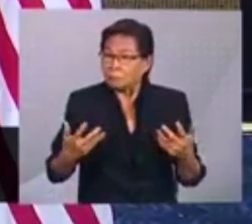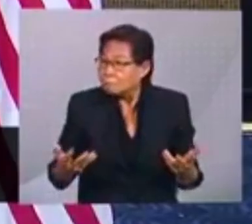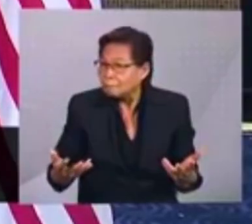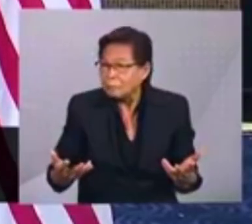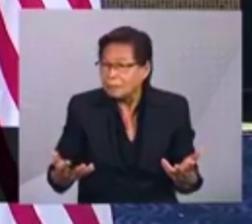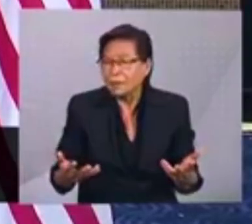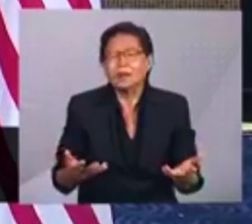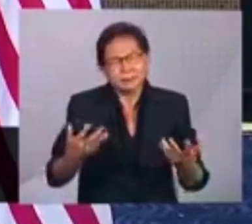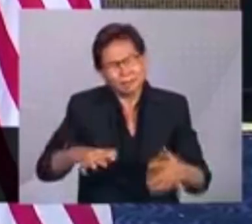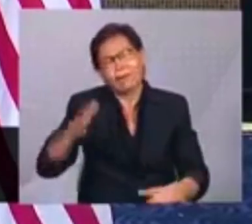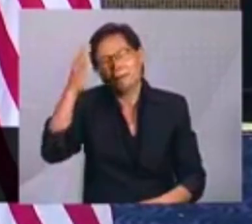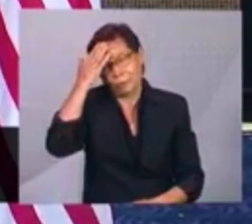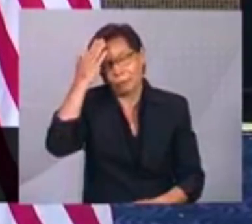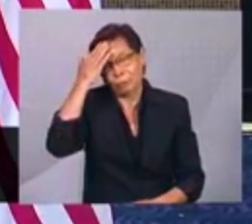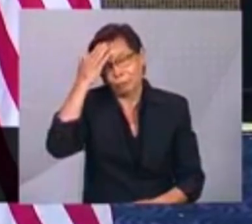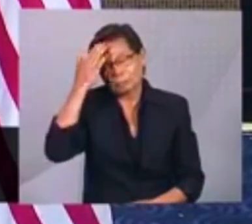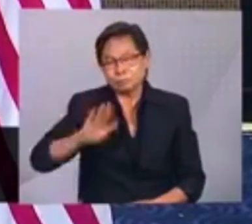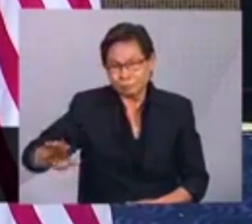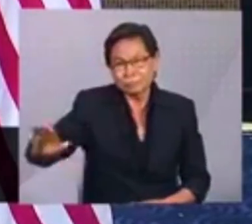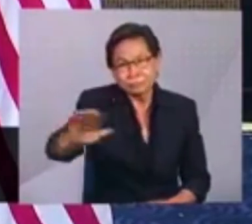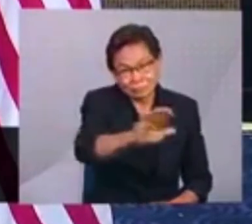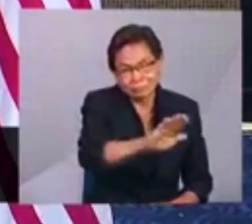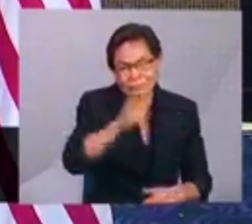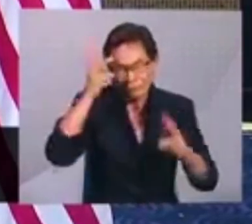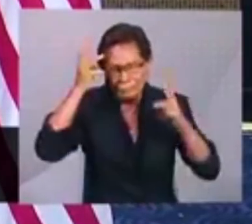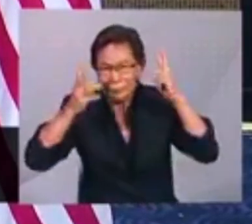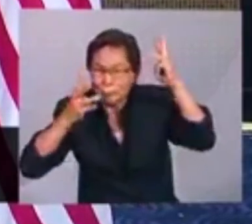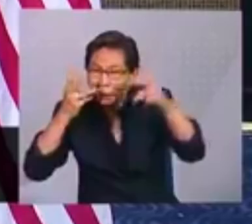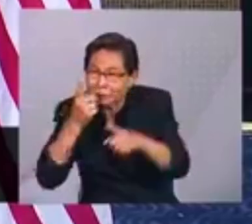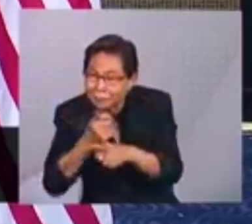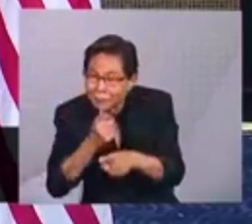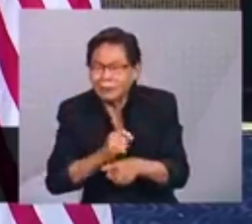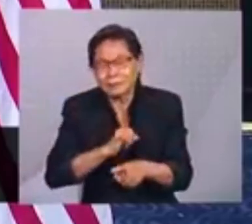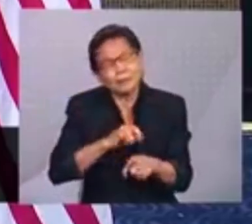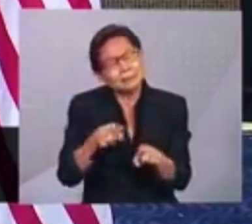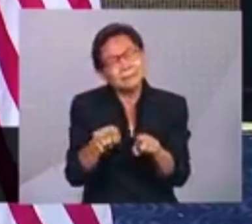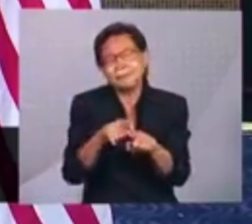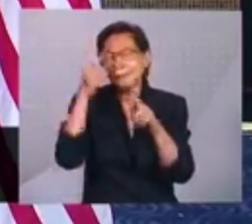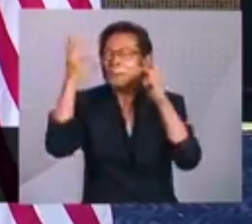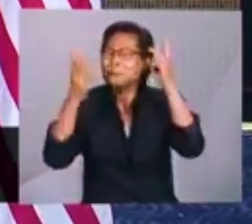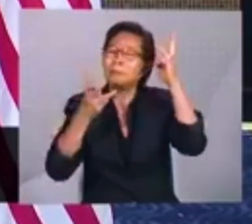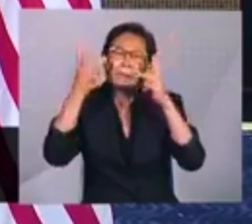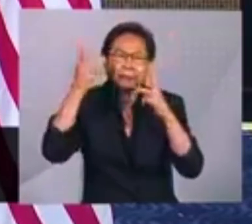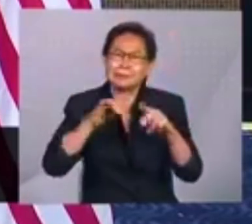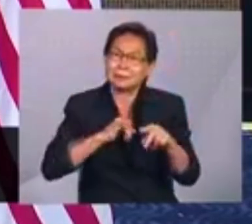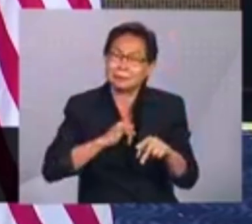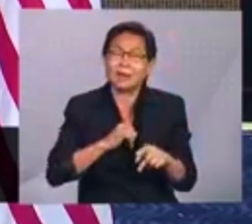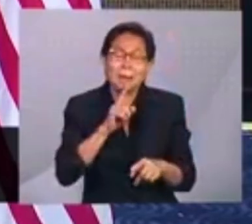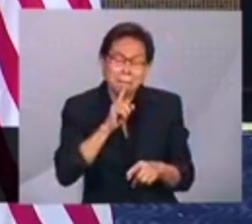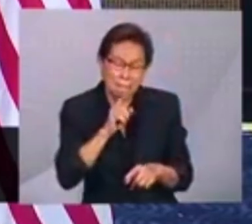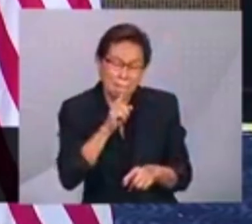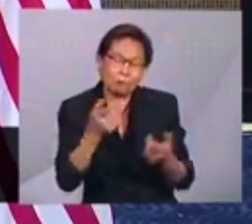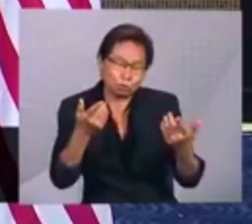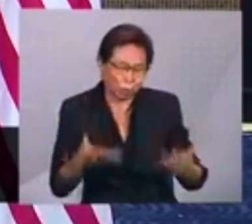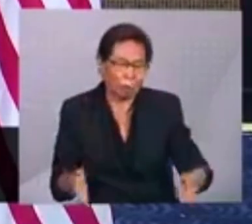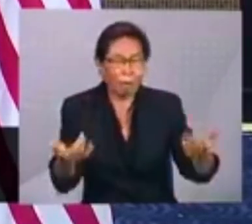jadi saya sedang saudara sedari bimbang saya pun juga Bimbang Hai dan memang telah